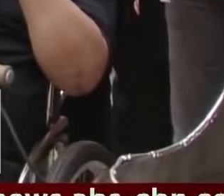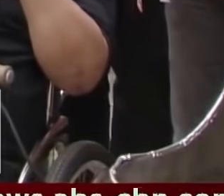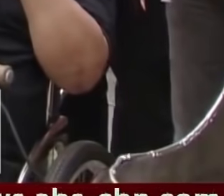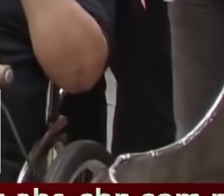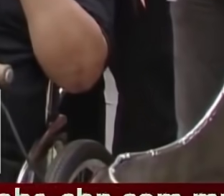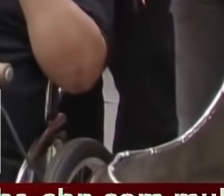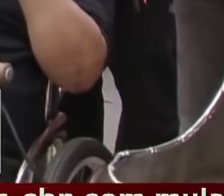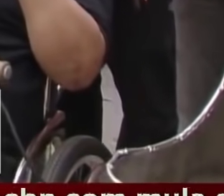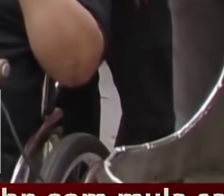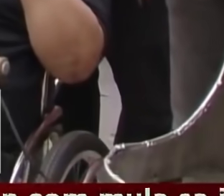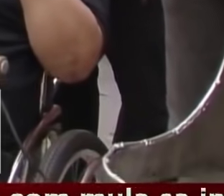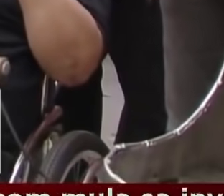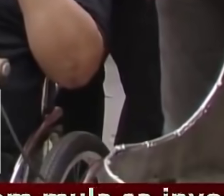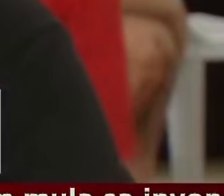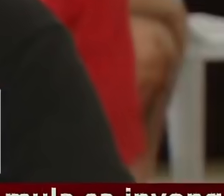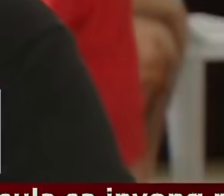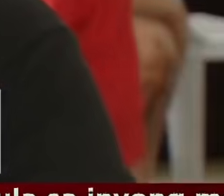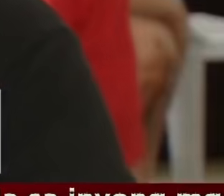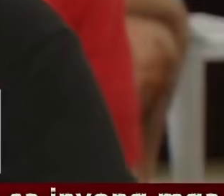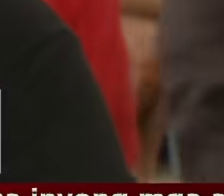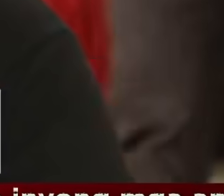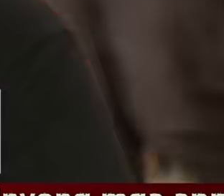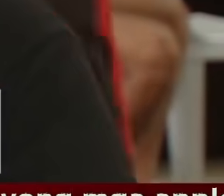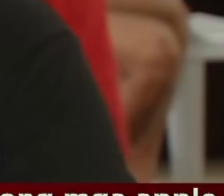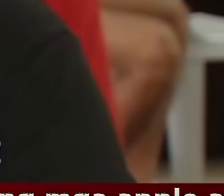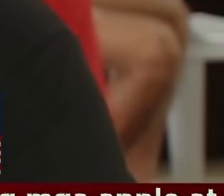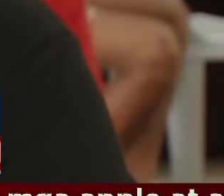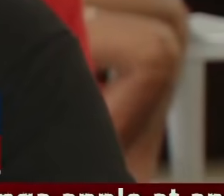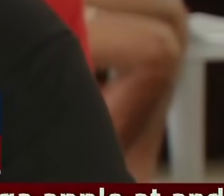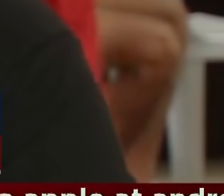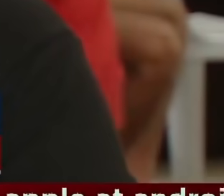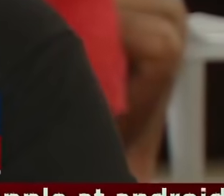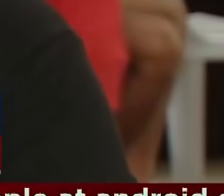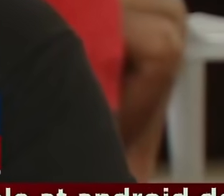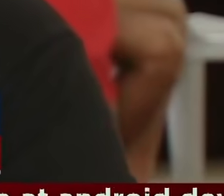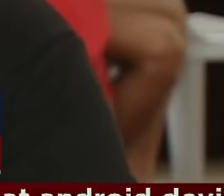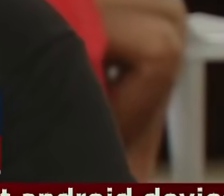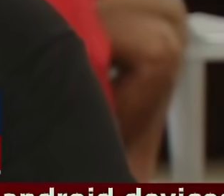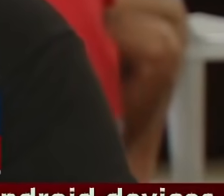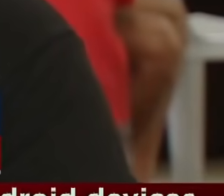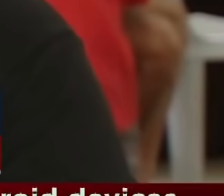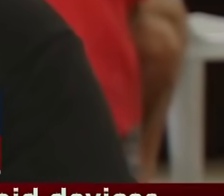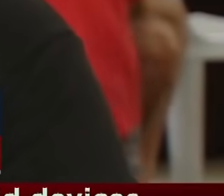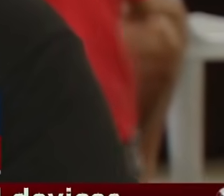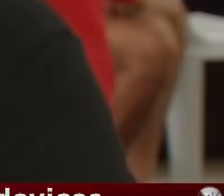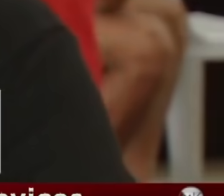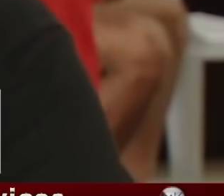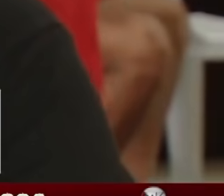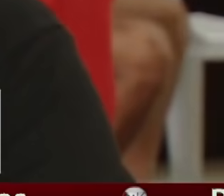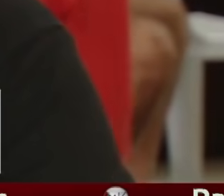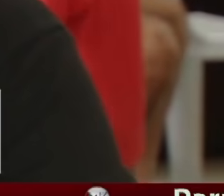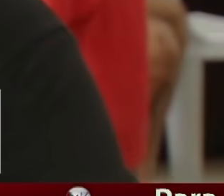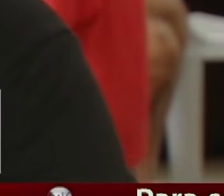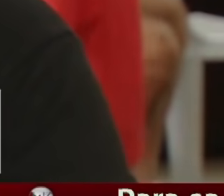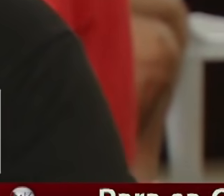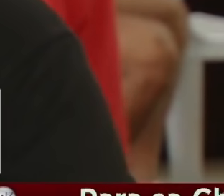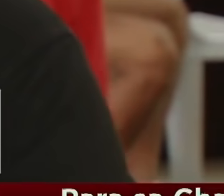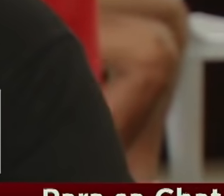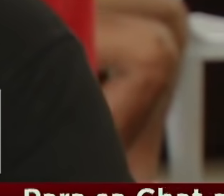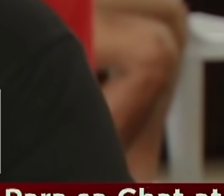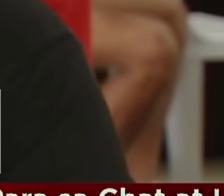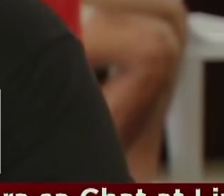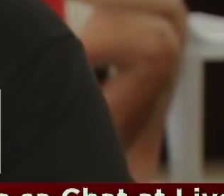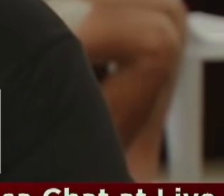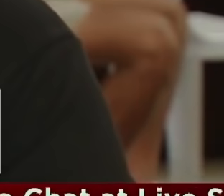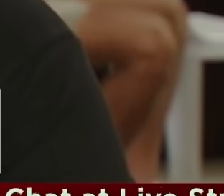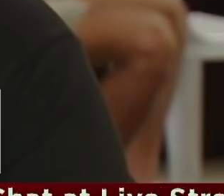ay nangangampanya pa lang. Yung pangako niya na wawakasan ng endo, hindi niya natupad, no? Tapos yung